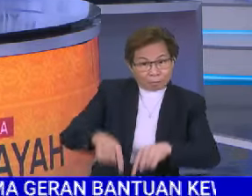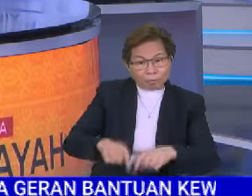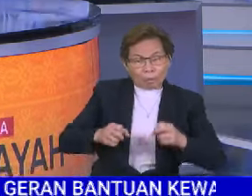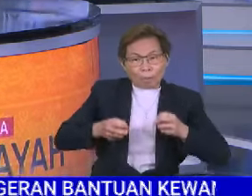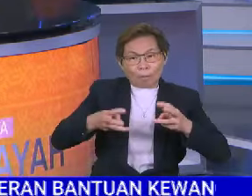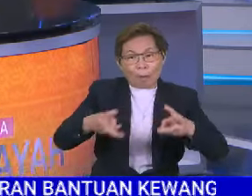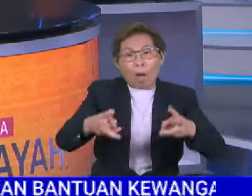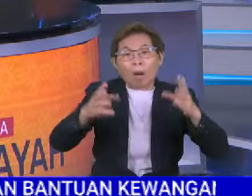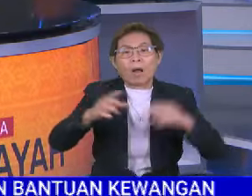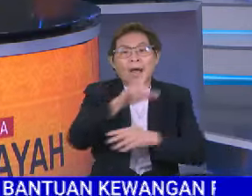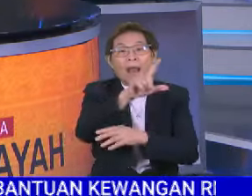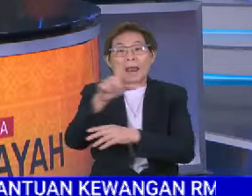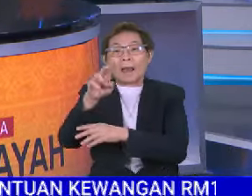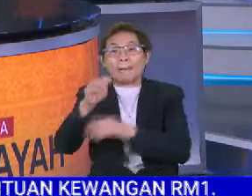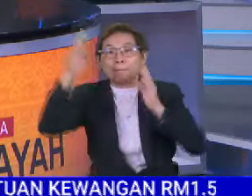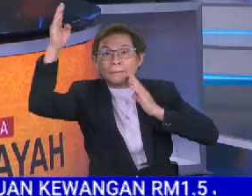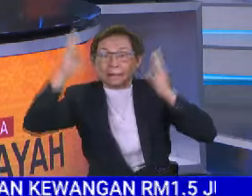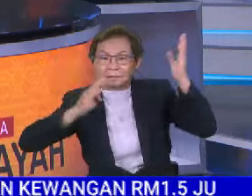Adelia.